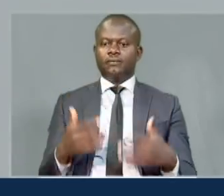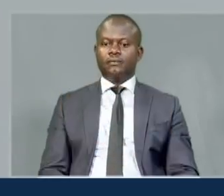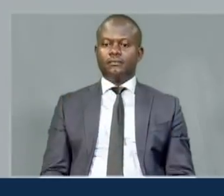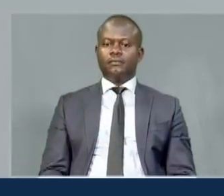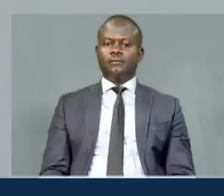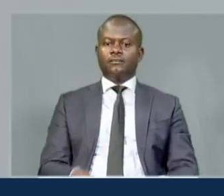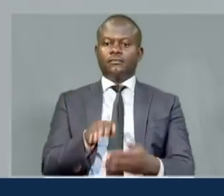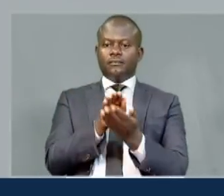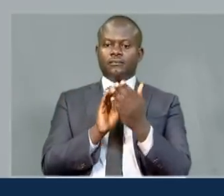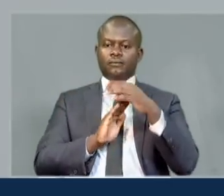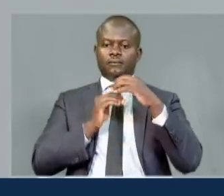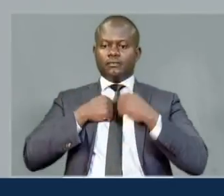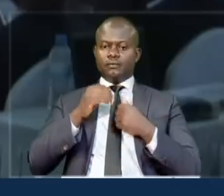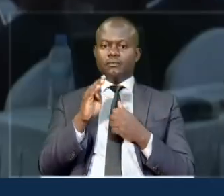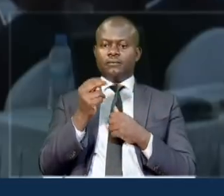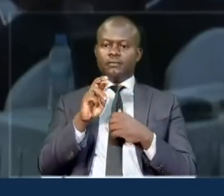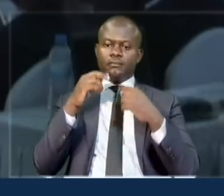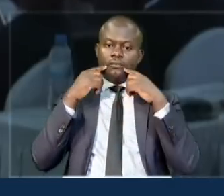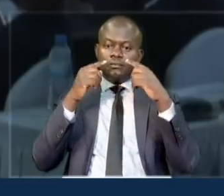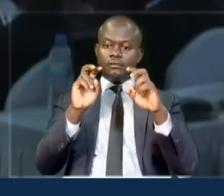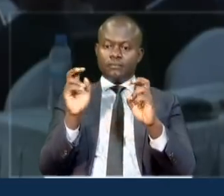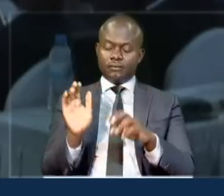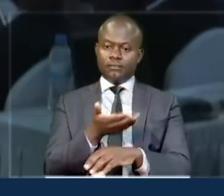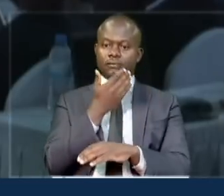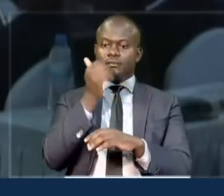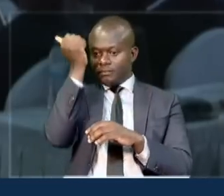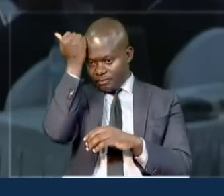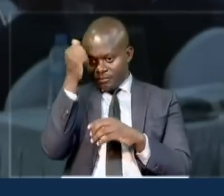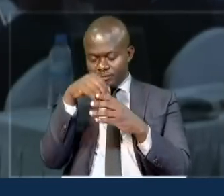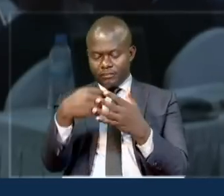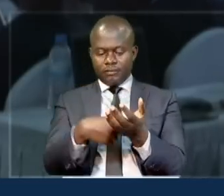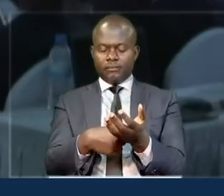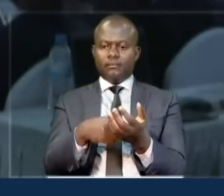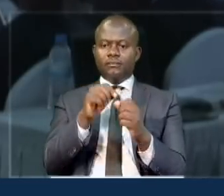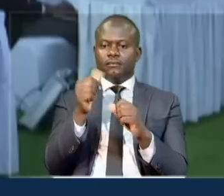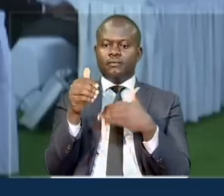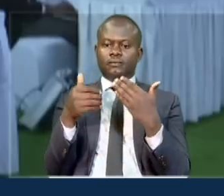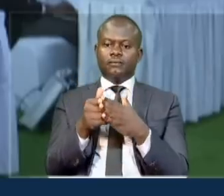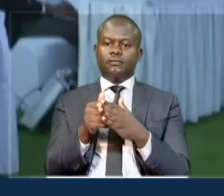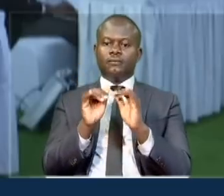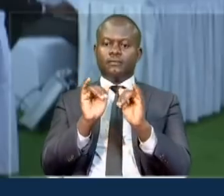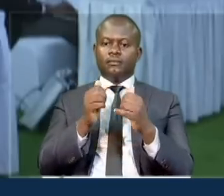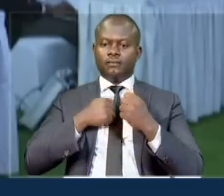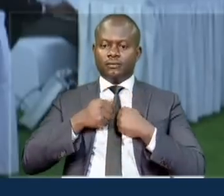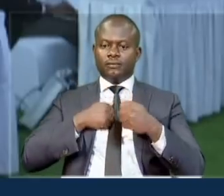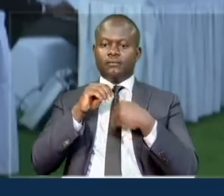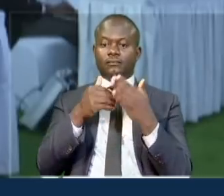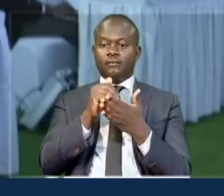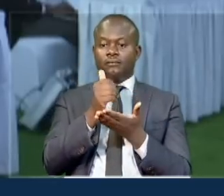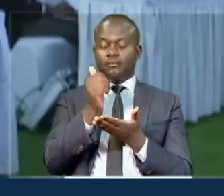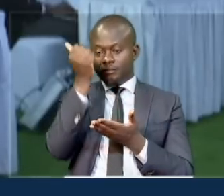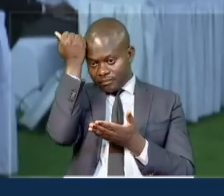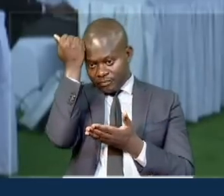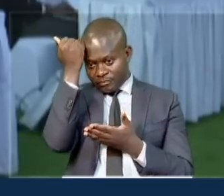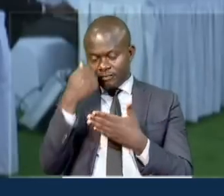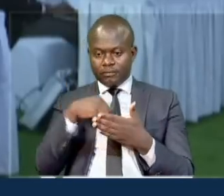y'u Rwanda BNR igaragaza ko vanyeho ubwisungane mu kwivuza bwa mituelle de santé ahandi yasigaye abanyarwanda bizigamira ku gipimo